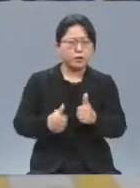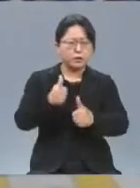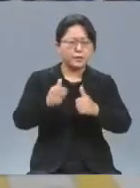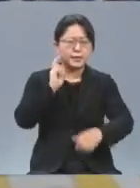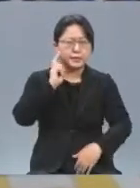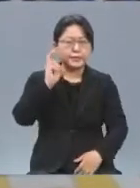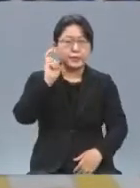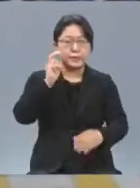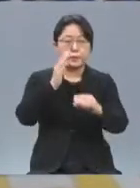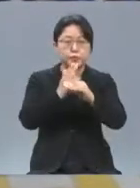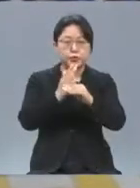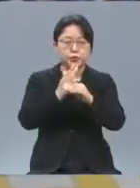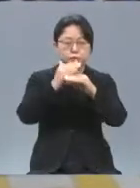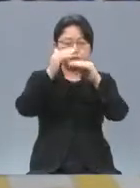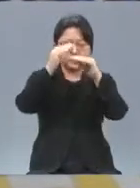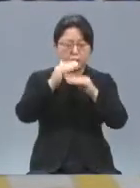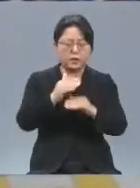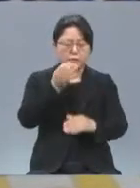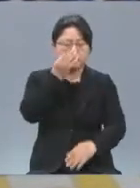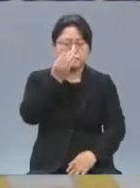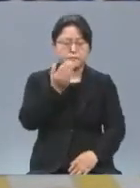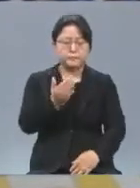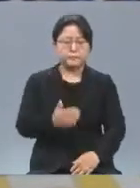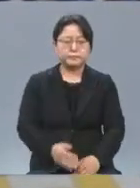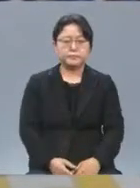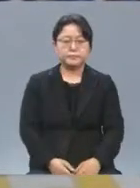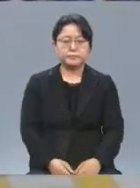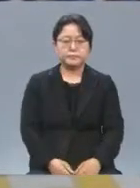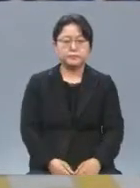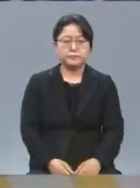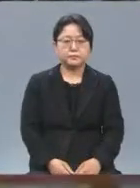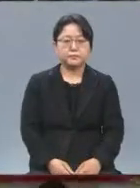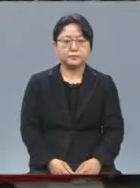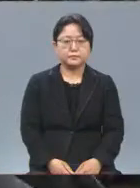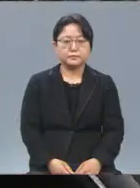것으로 보입니다. 유승용 기자의 보도입니다.